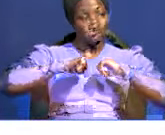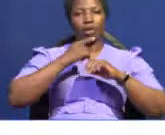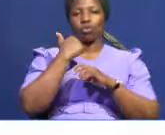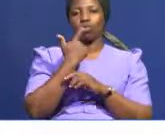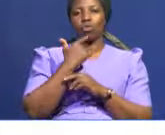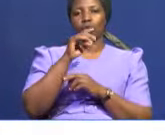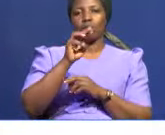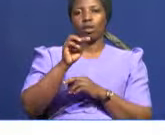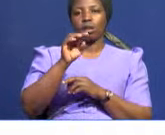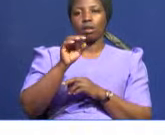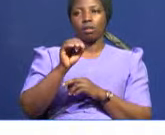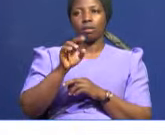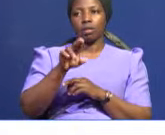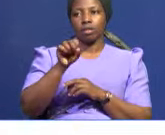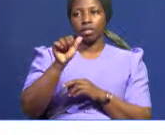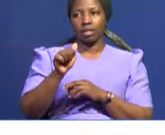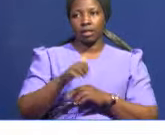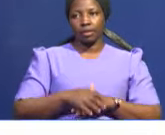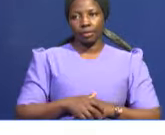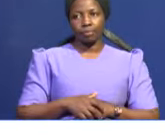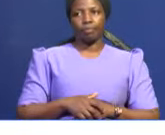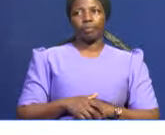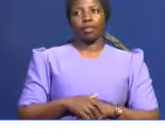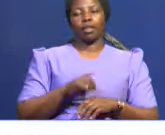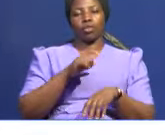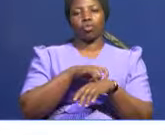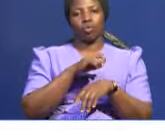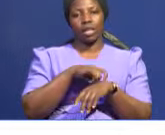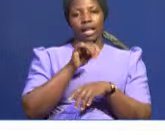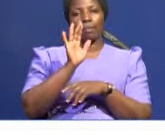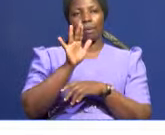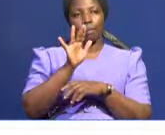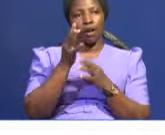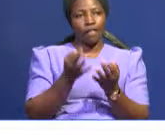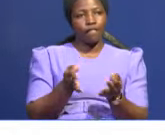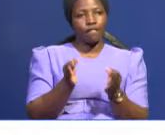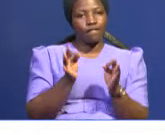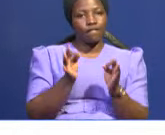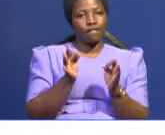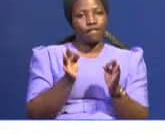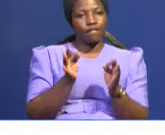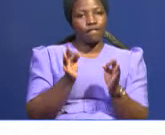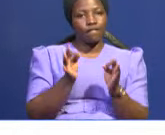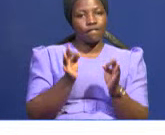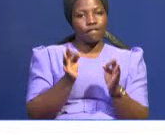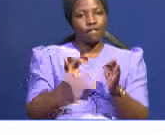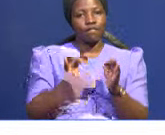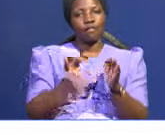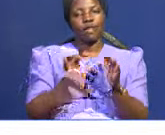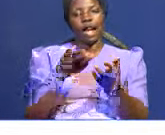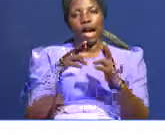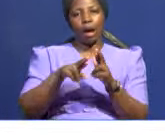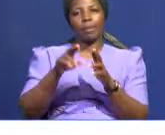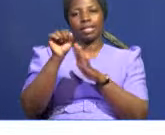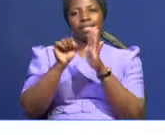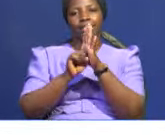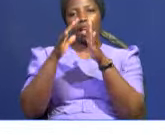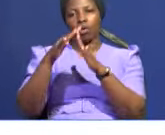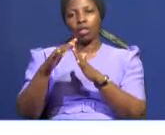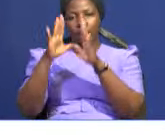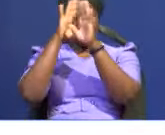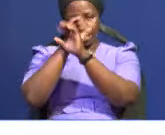wakati wa hafla ya kumuidhinisha rasmi iliyoandaliwa ikulu ya Nairobi. Rais William Ruto pamoja na viongozi wa Mashariki